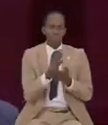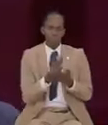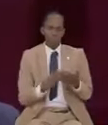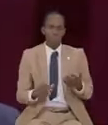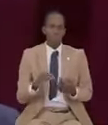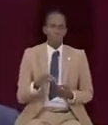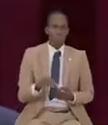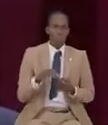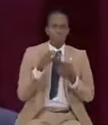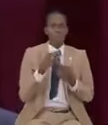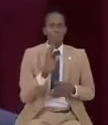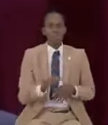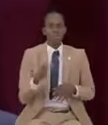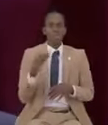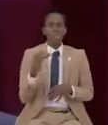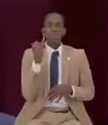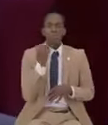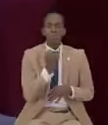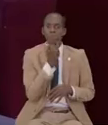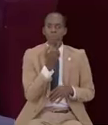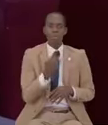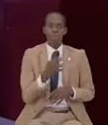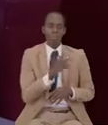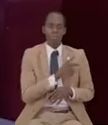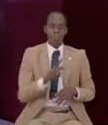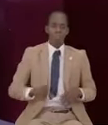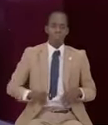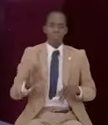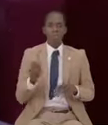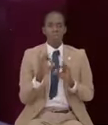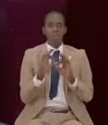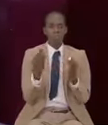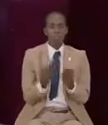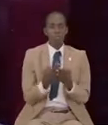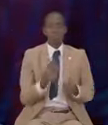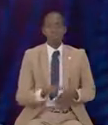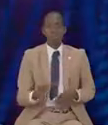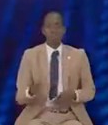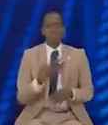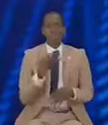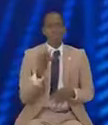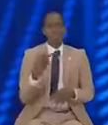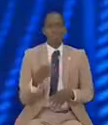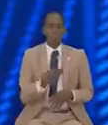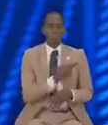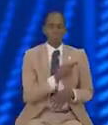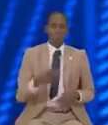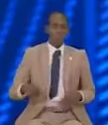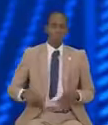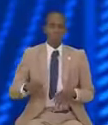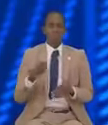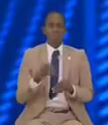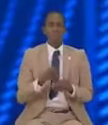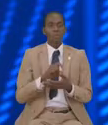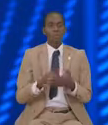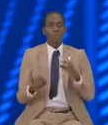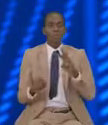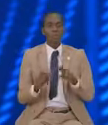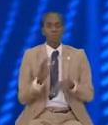du races royales ou de familles nobles vers ces quatre nous dit